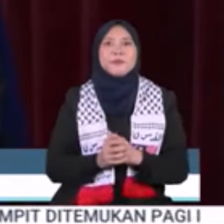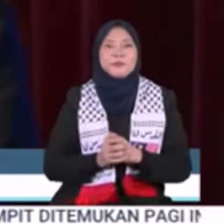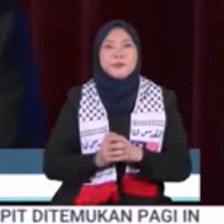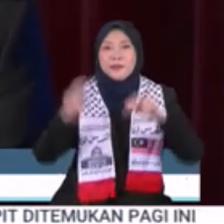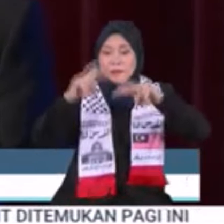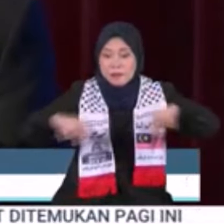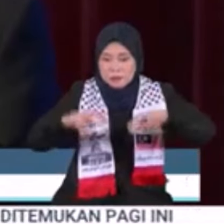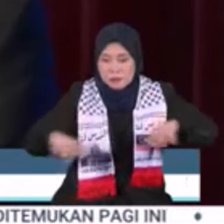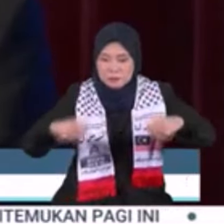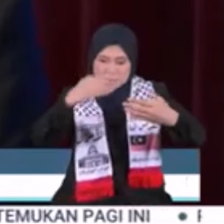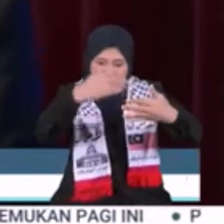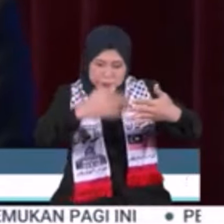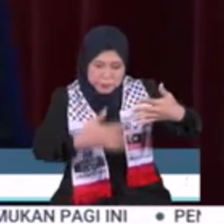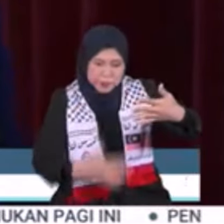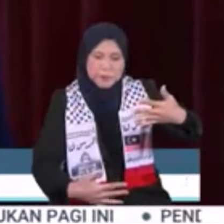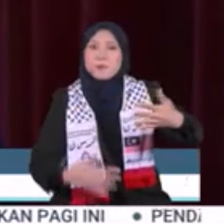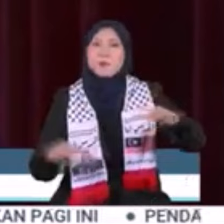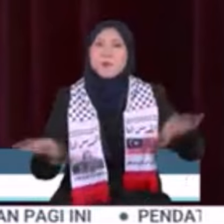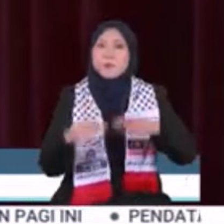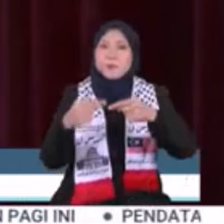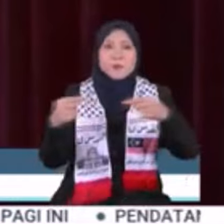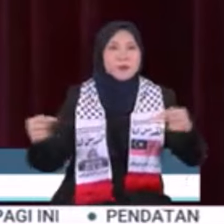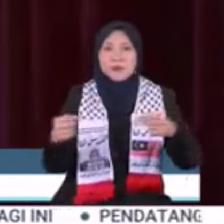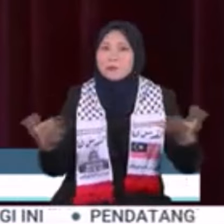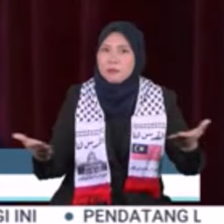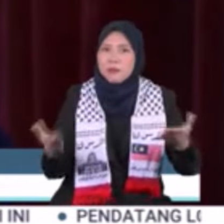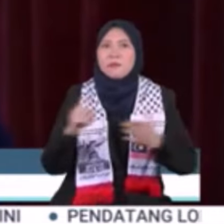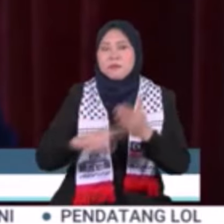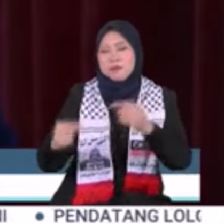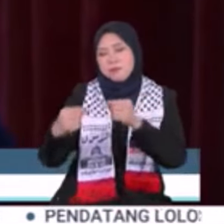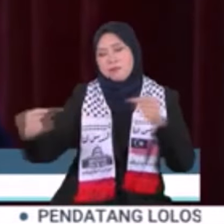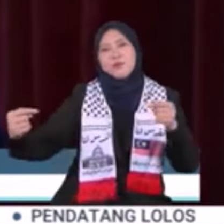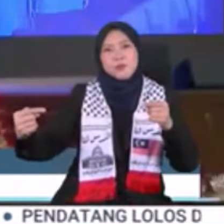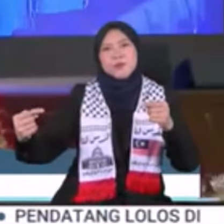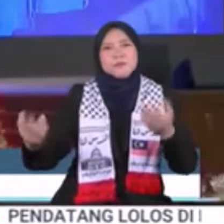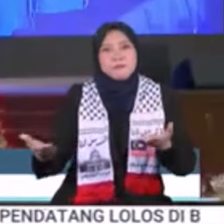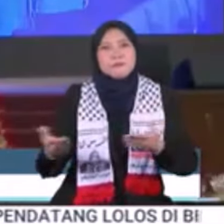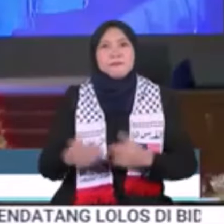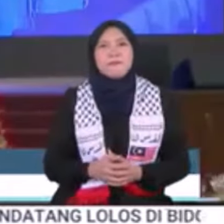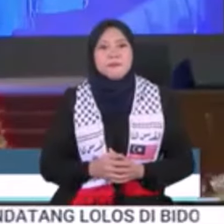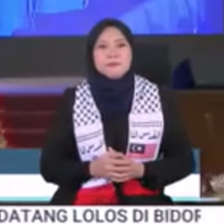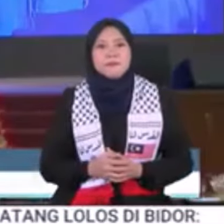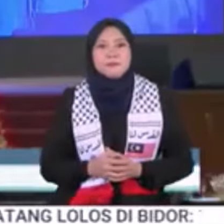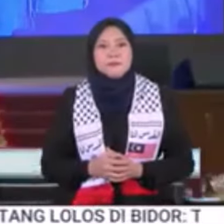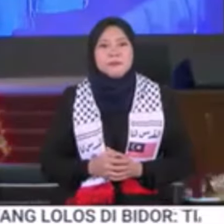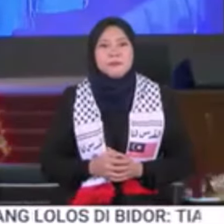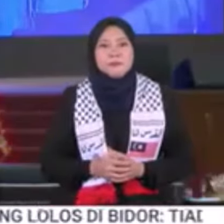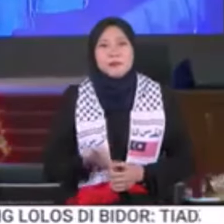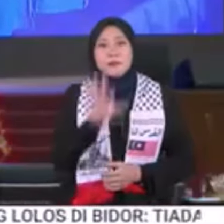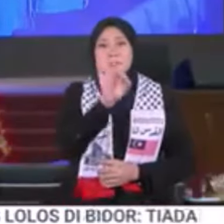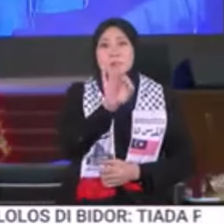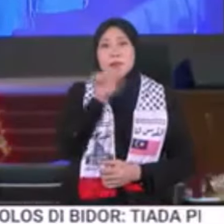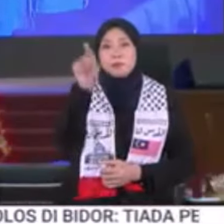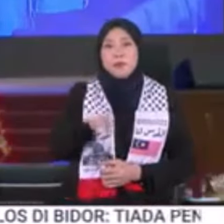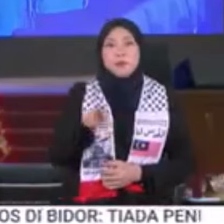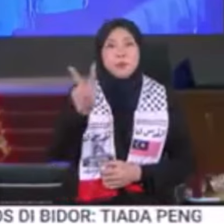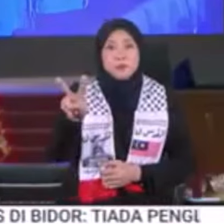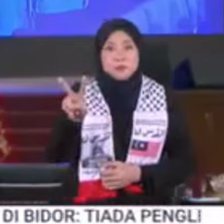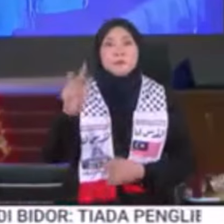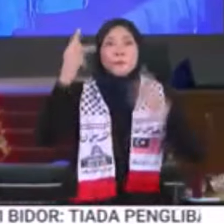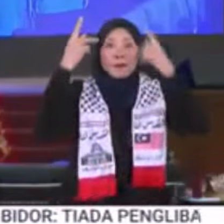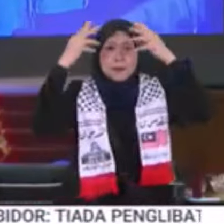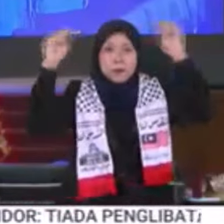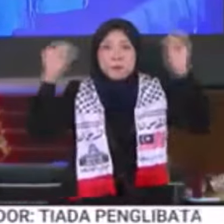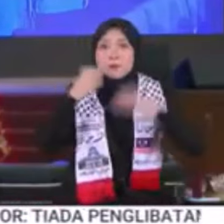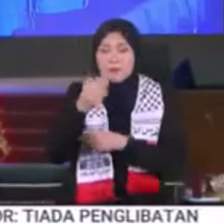meneliti atau mengambil membuat keputusan berdasarkan apa yang diputuskan perkenalkan selepas pada 9 Februari lepas Perdana Menteri